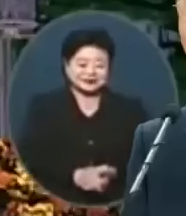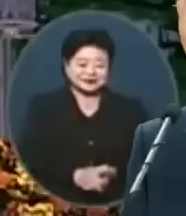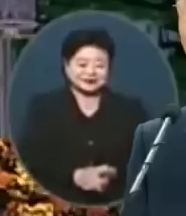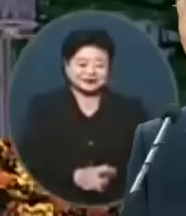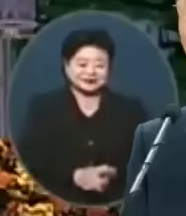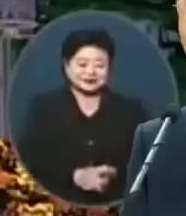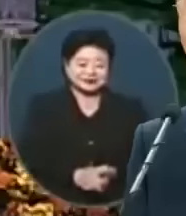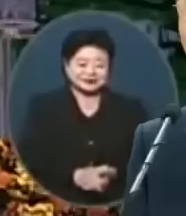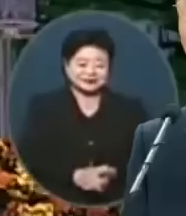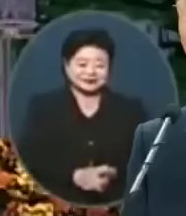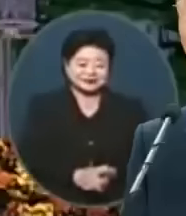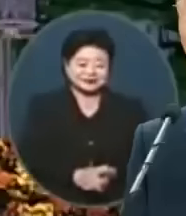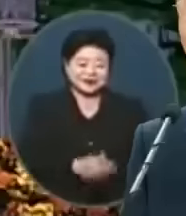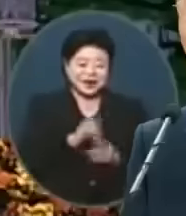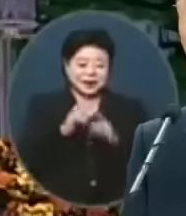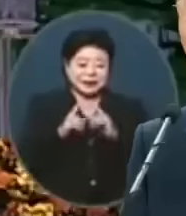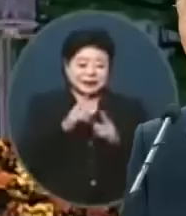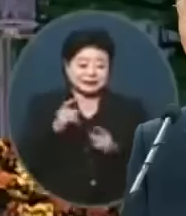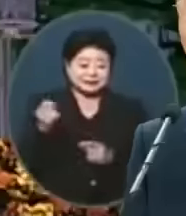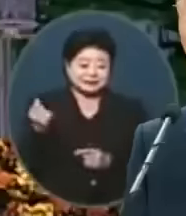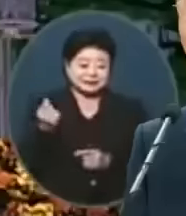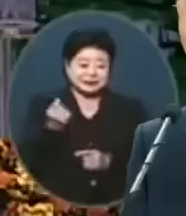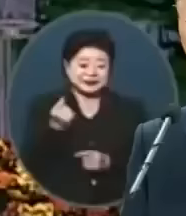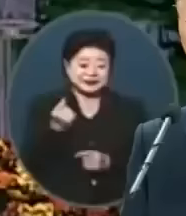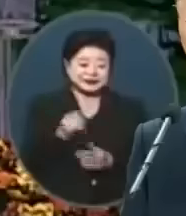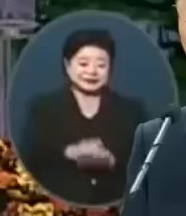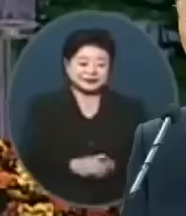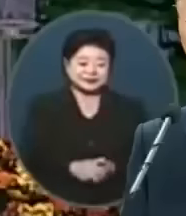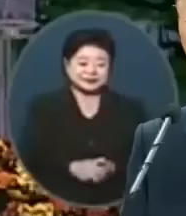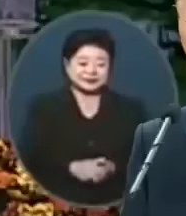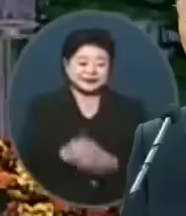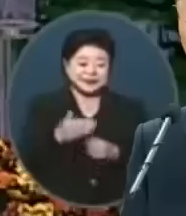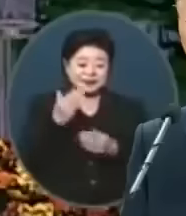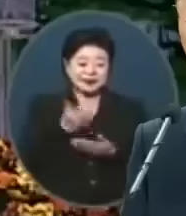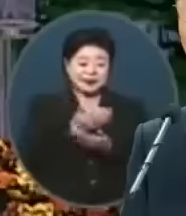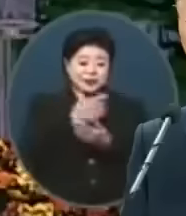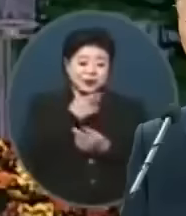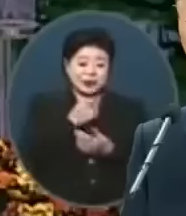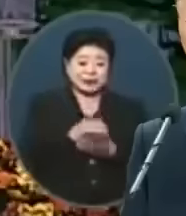이 말씀을 제목으로 삼고 은혜를 나누겠습니다.